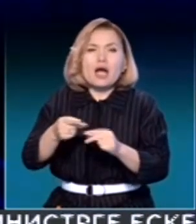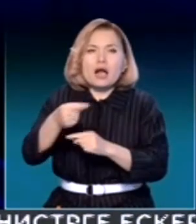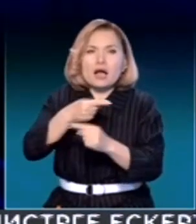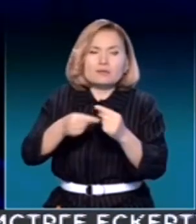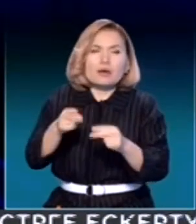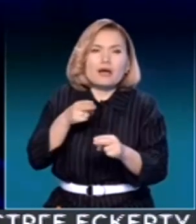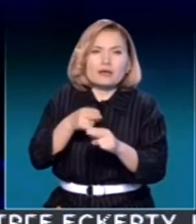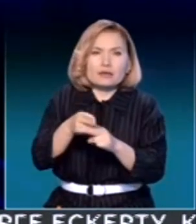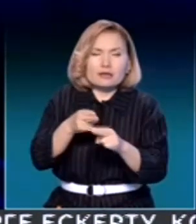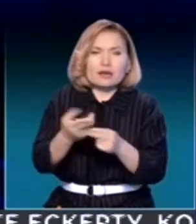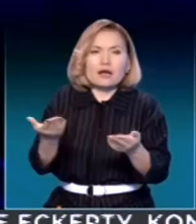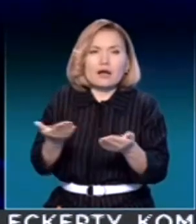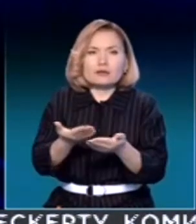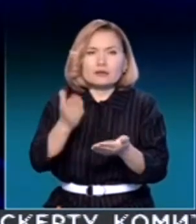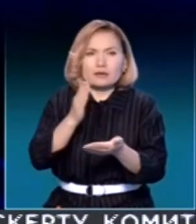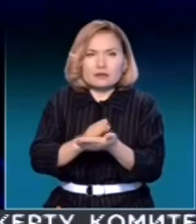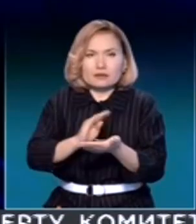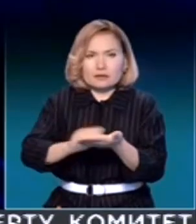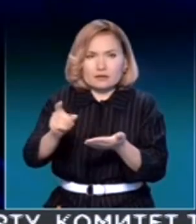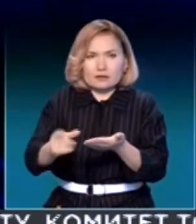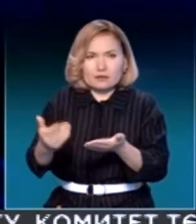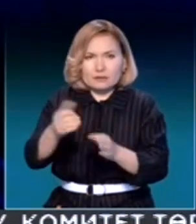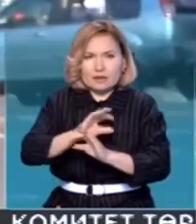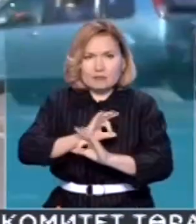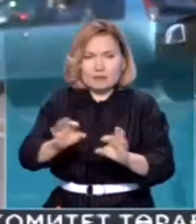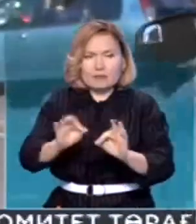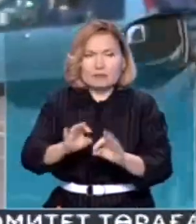туралы Нұрсұлтан Тілектес баяндайды.